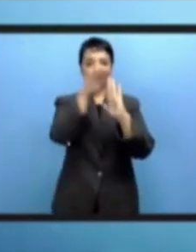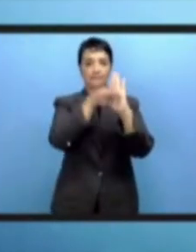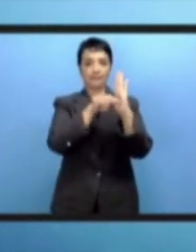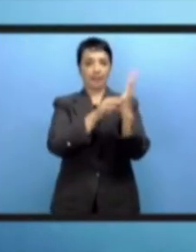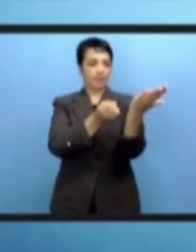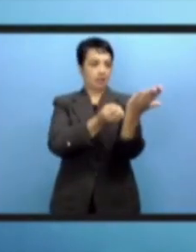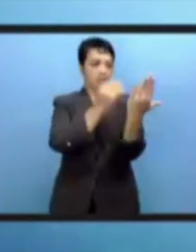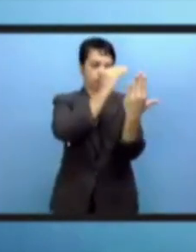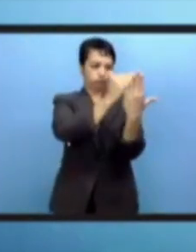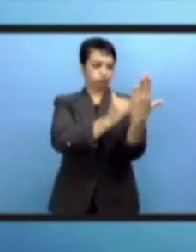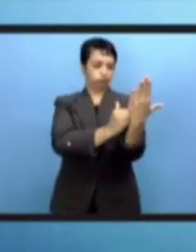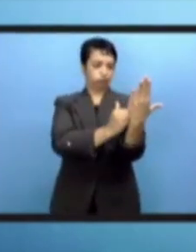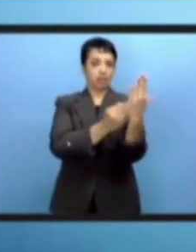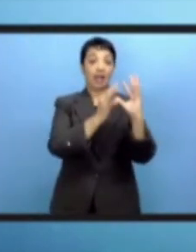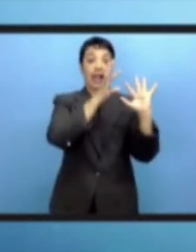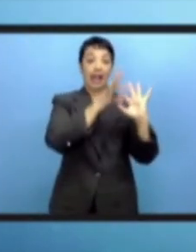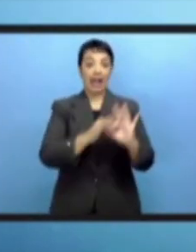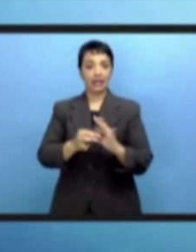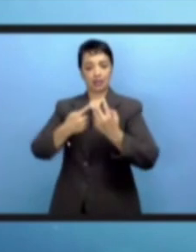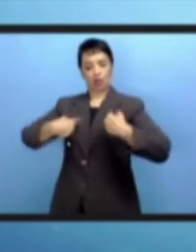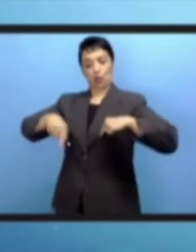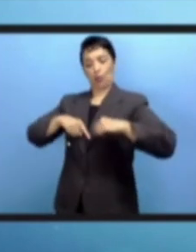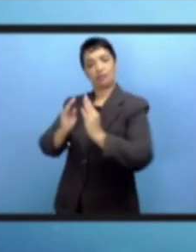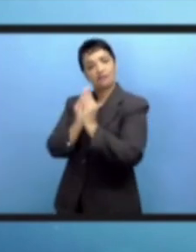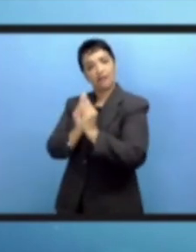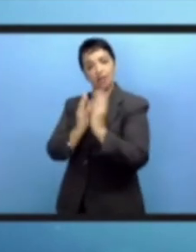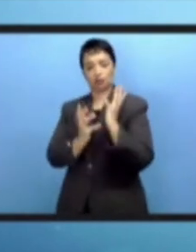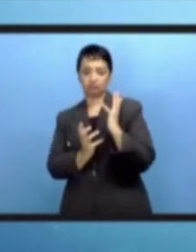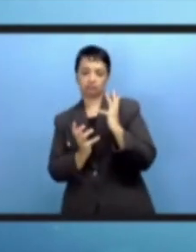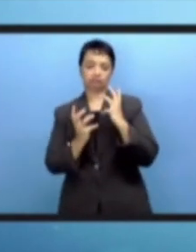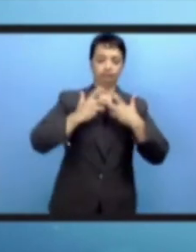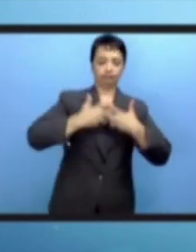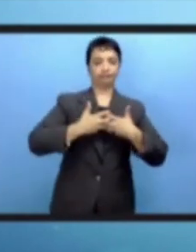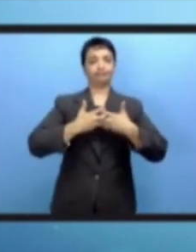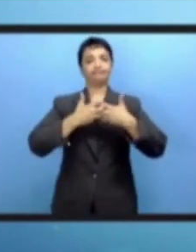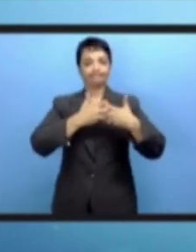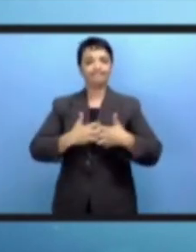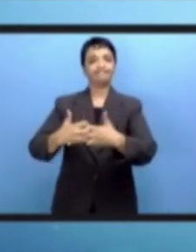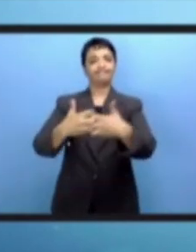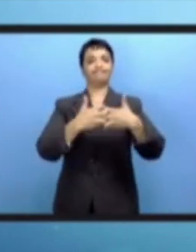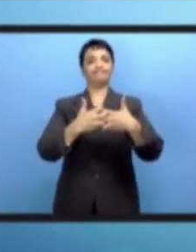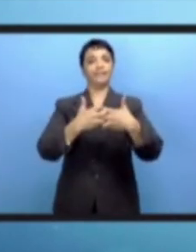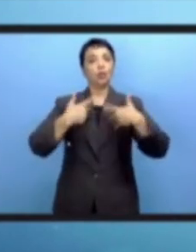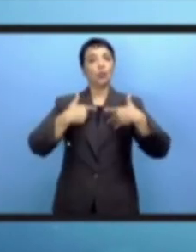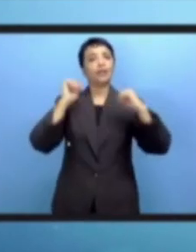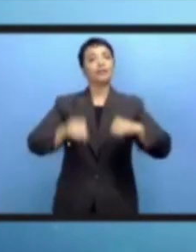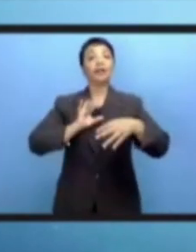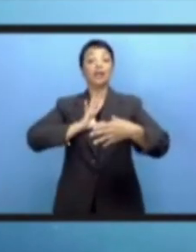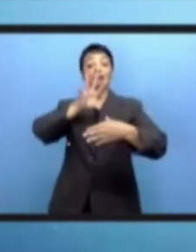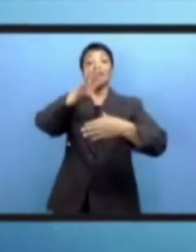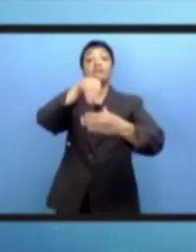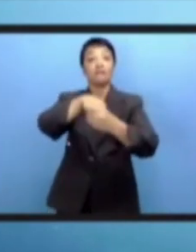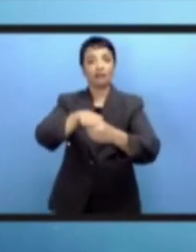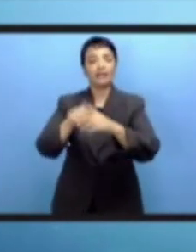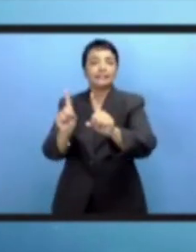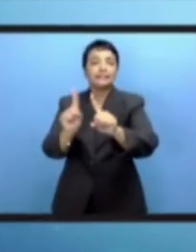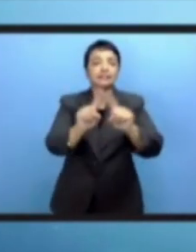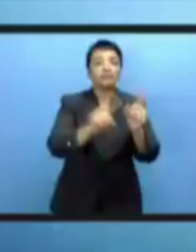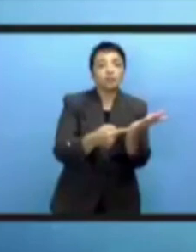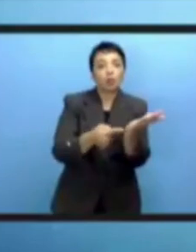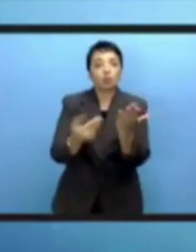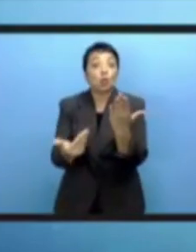Существующие стандарты должны формироваться с тем, чтобы отражать текущую ситуацию, с тем, чтобы